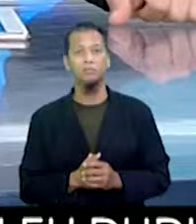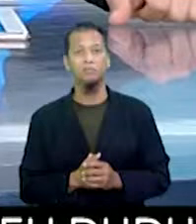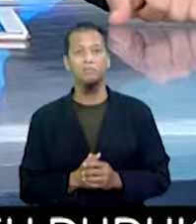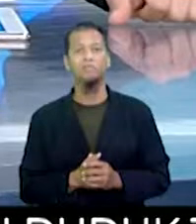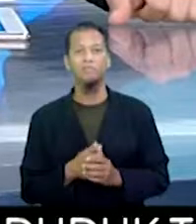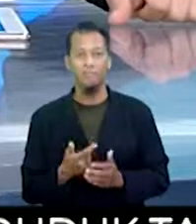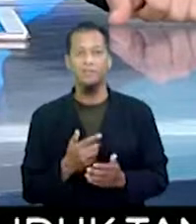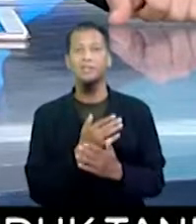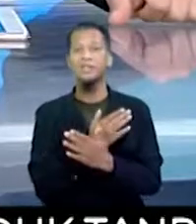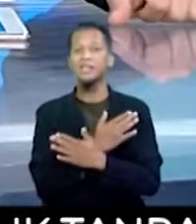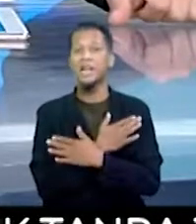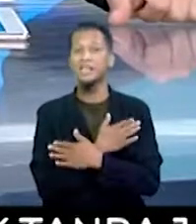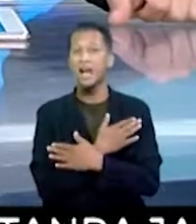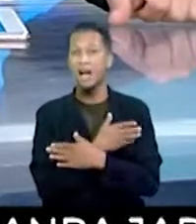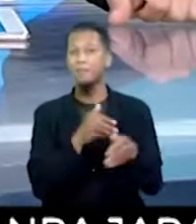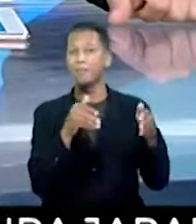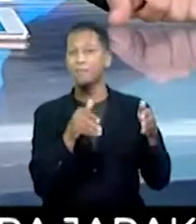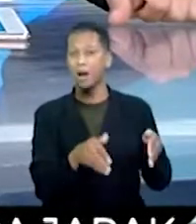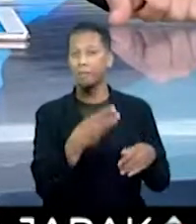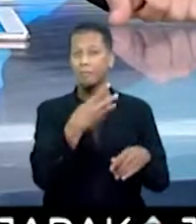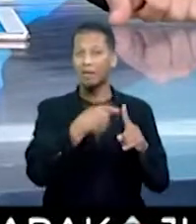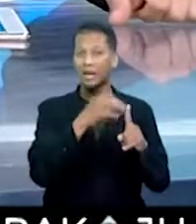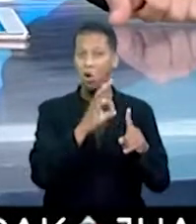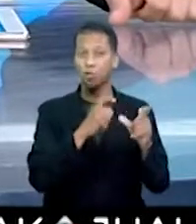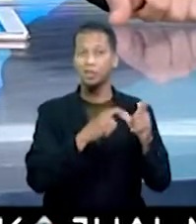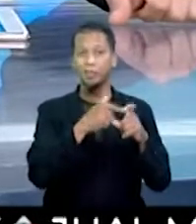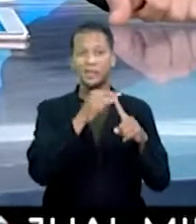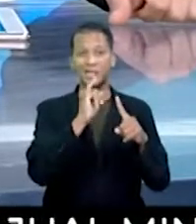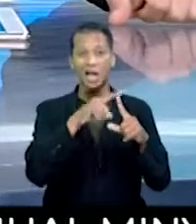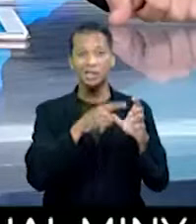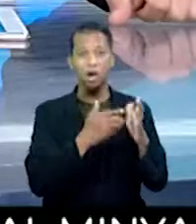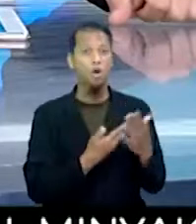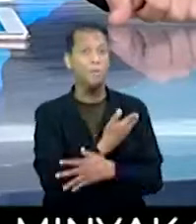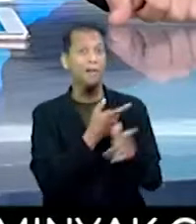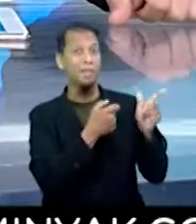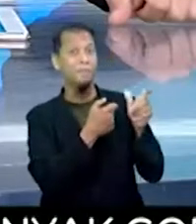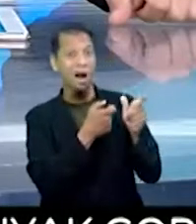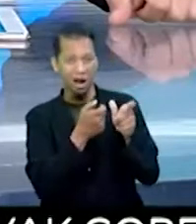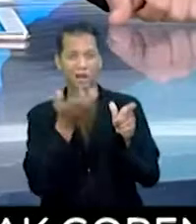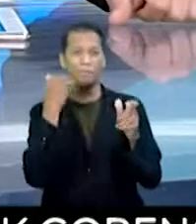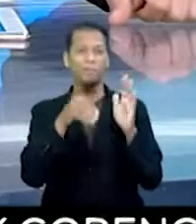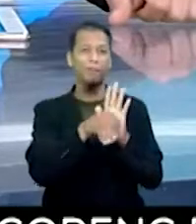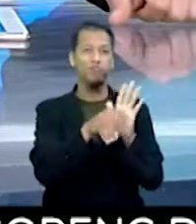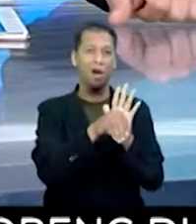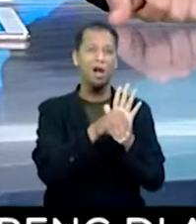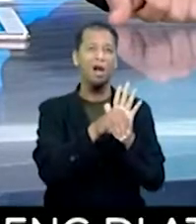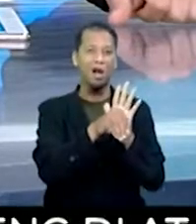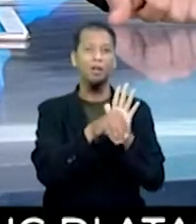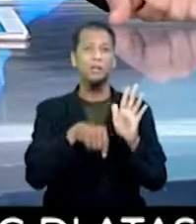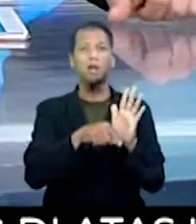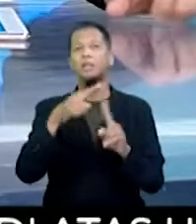Hai duka mengiringi pemakaman jenazah Eko septiansyah korban penembakan di Kabupaten Puncak Papua TPU